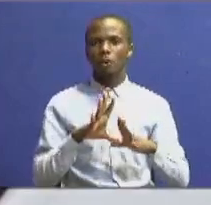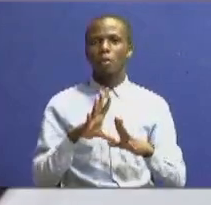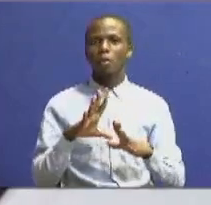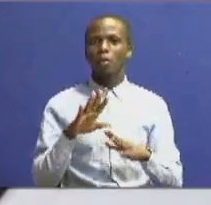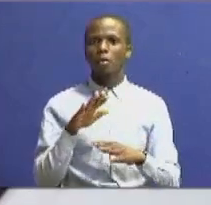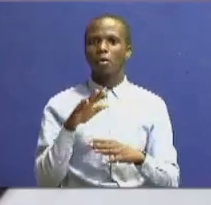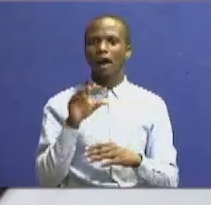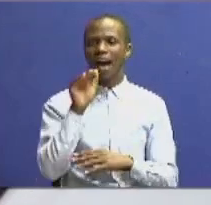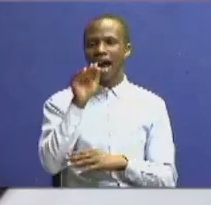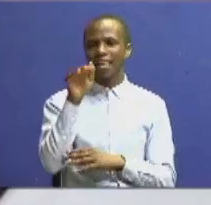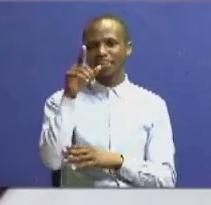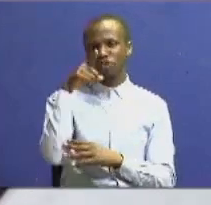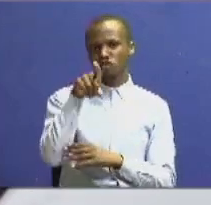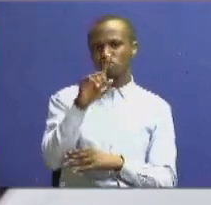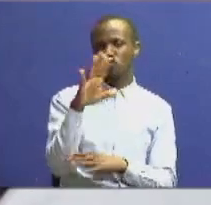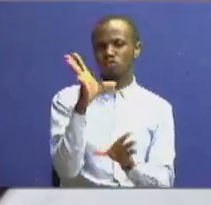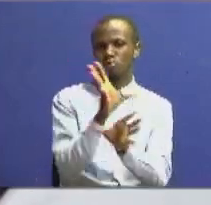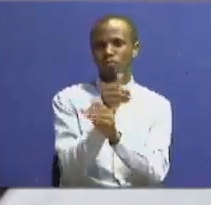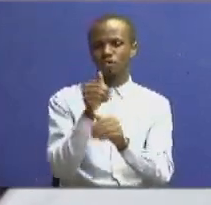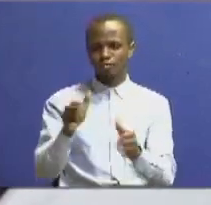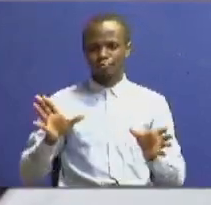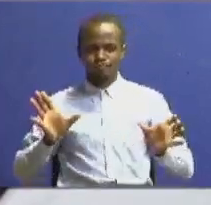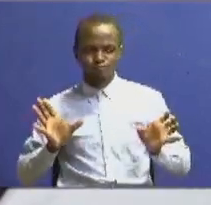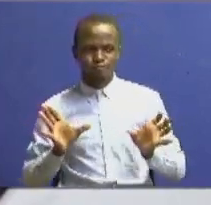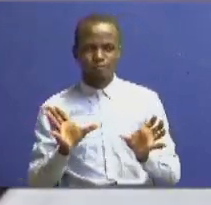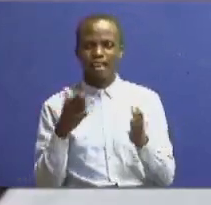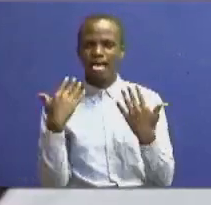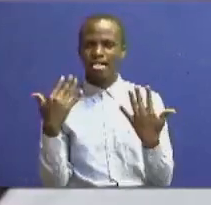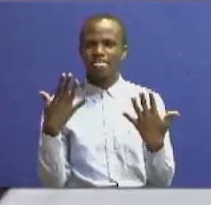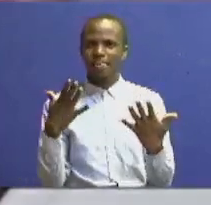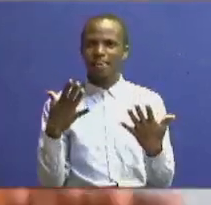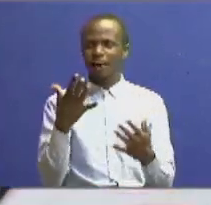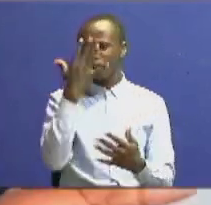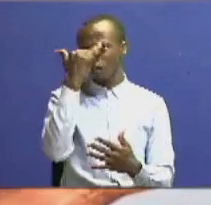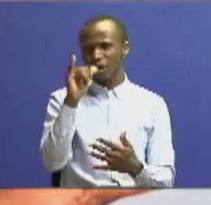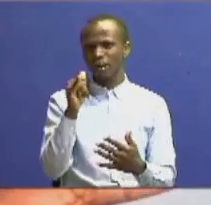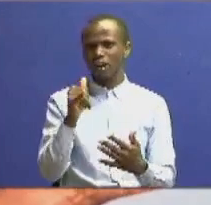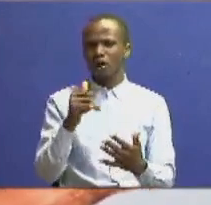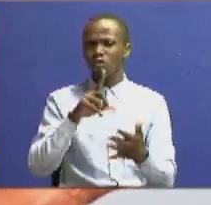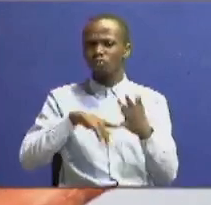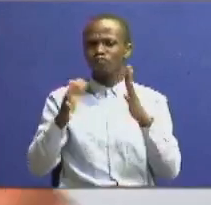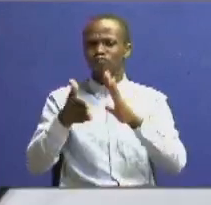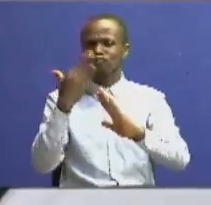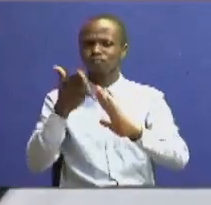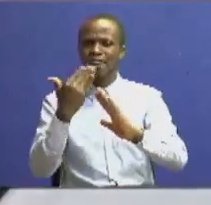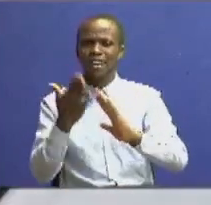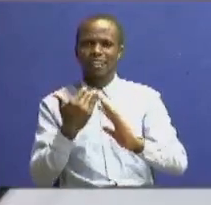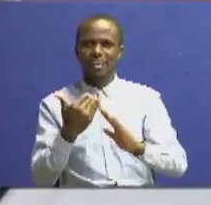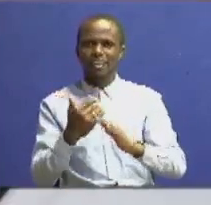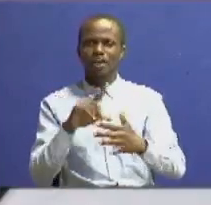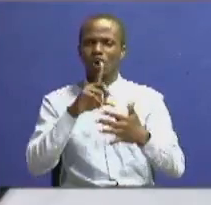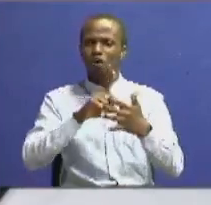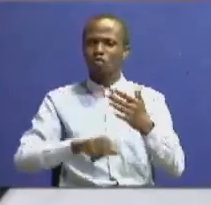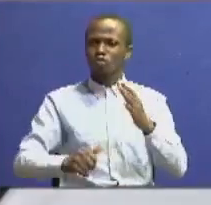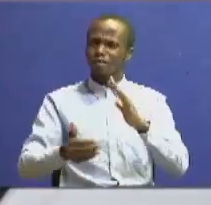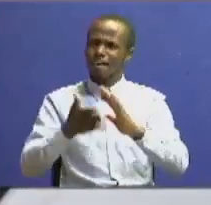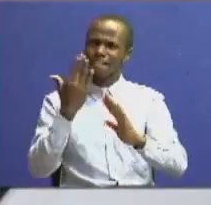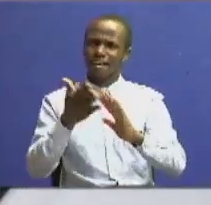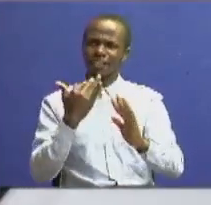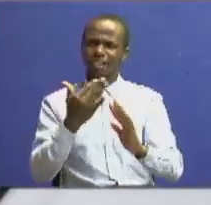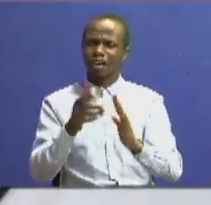mbona wewe rais unasukuma hii kitu sana? Why, what is urgent? Ni nini ya